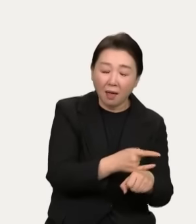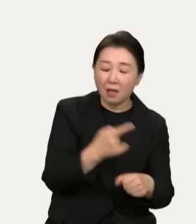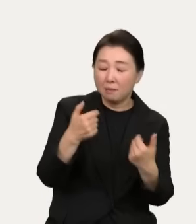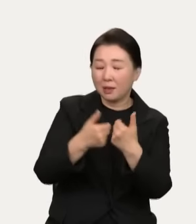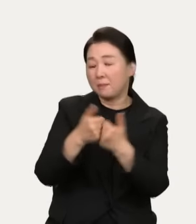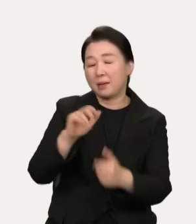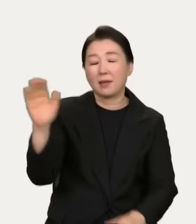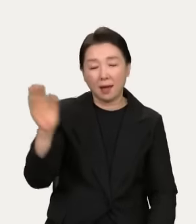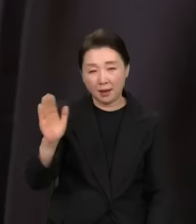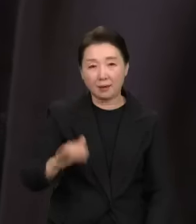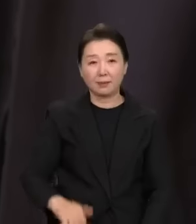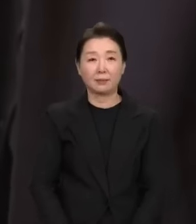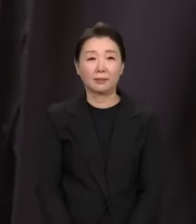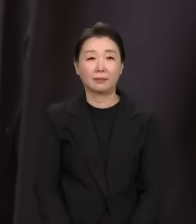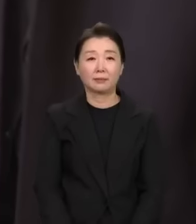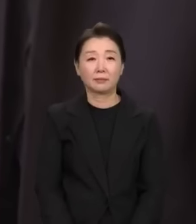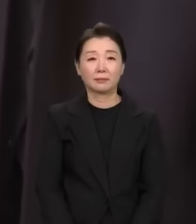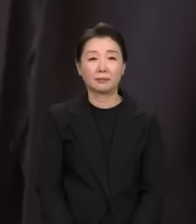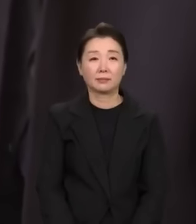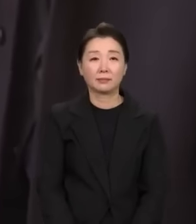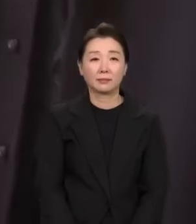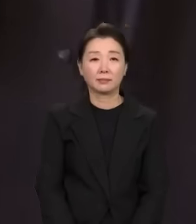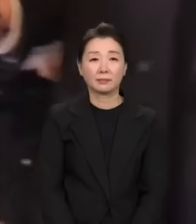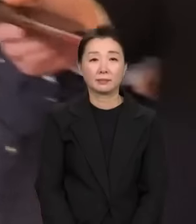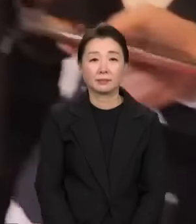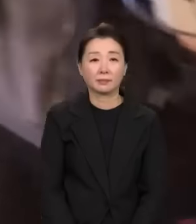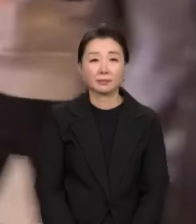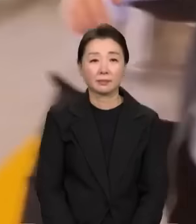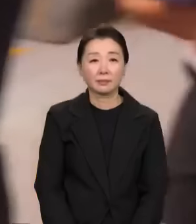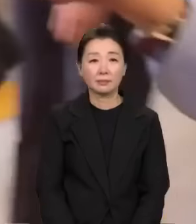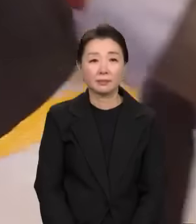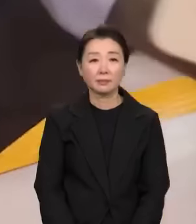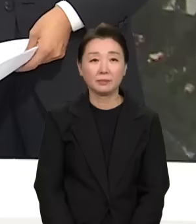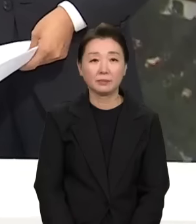전략이라고 설명했습니다. JTBC 이승환입니다.